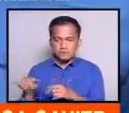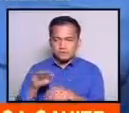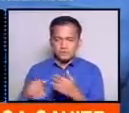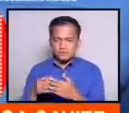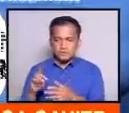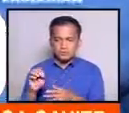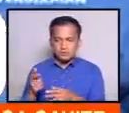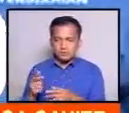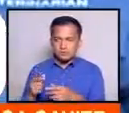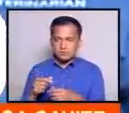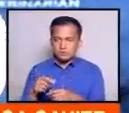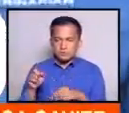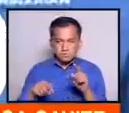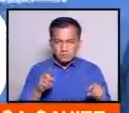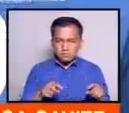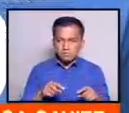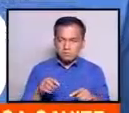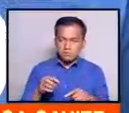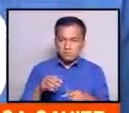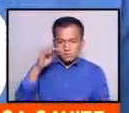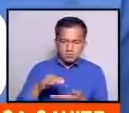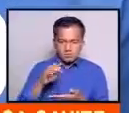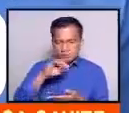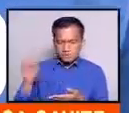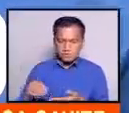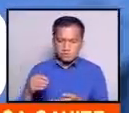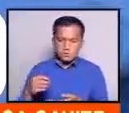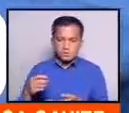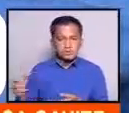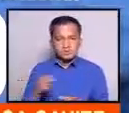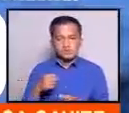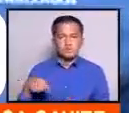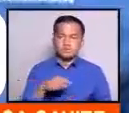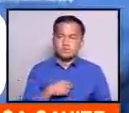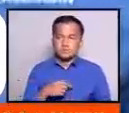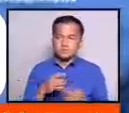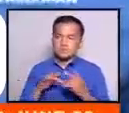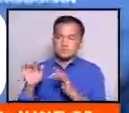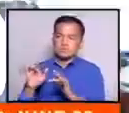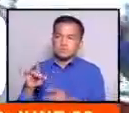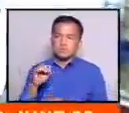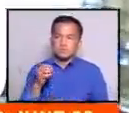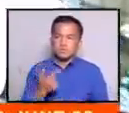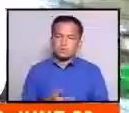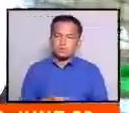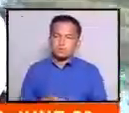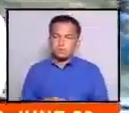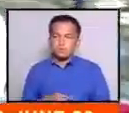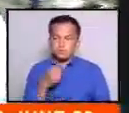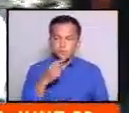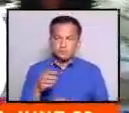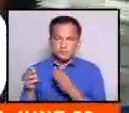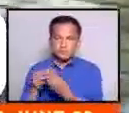hindi nakiklaim, in which very low percentage lang ang nakiklaim sa amin, kawawa din yung mga dogs.